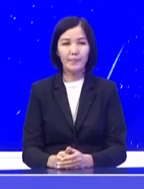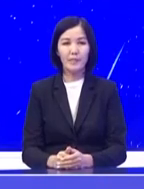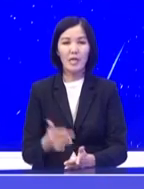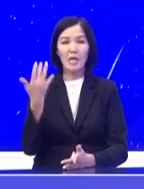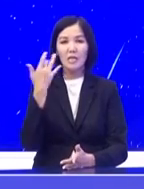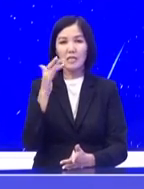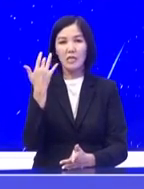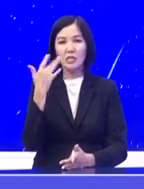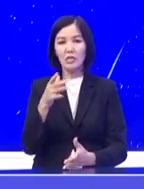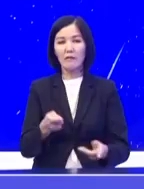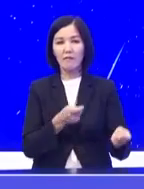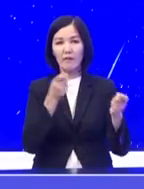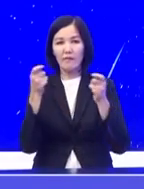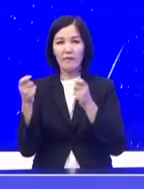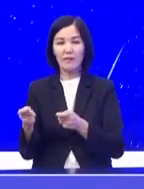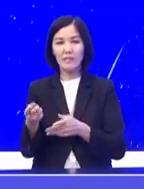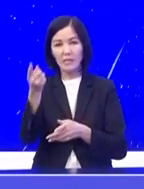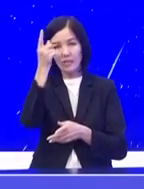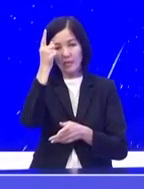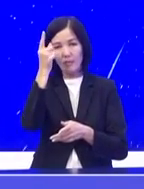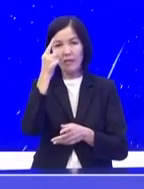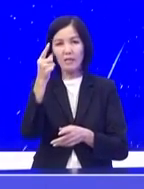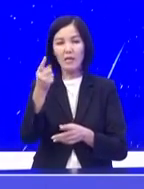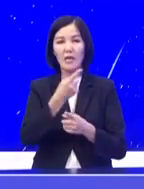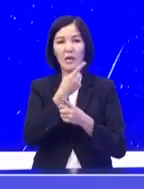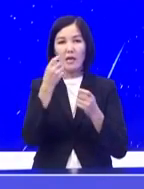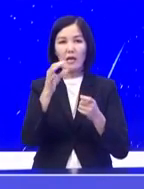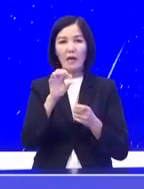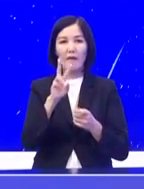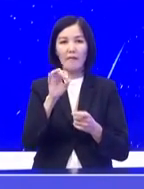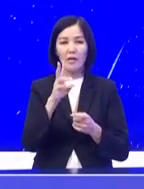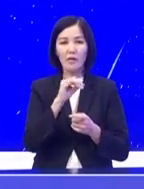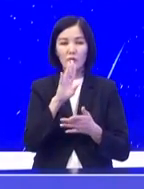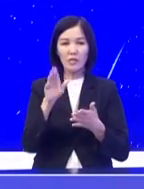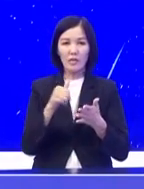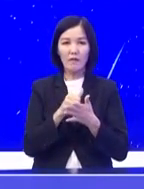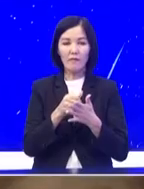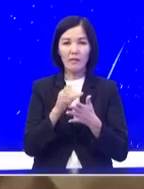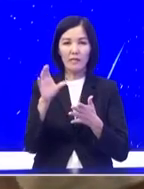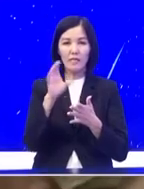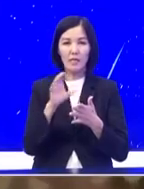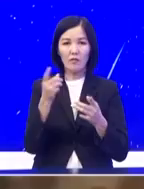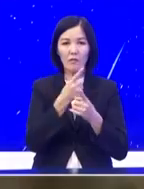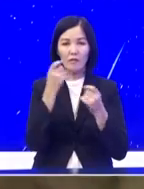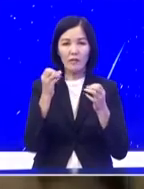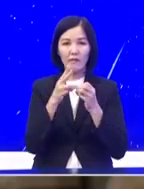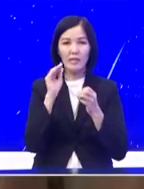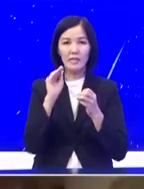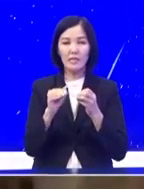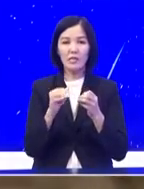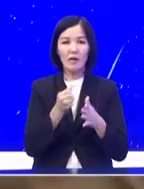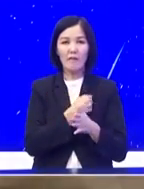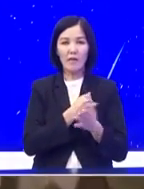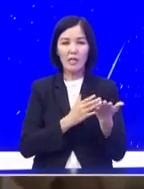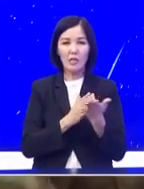США грозят вывести контингент из Германии, передает Евроньюз. Глава Пентагона в среду объявил о выводе 12 тысяч